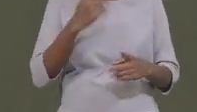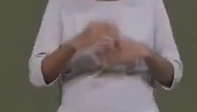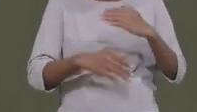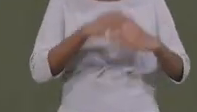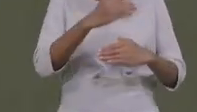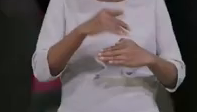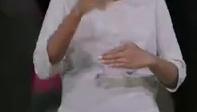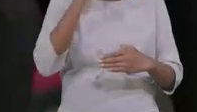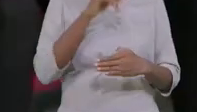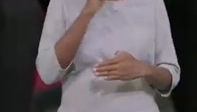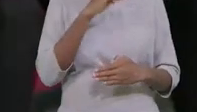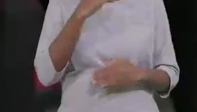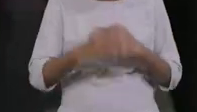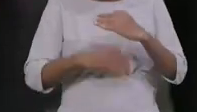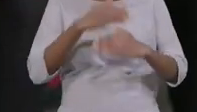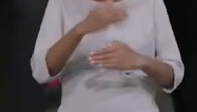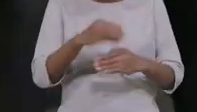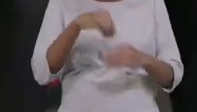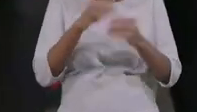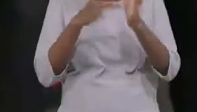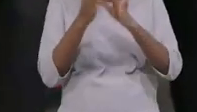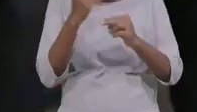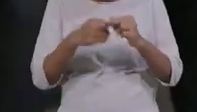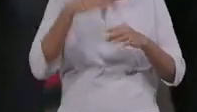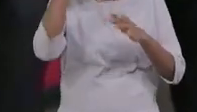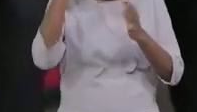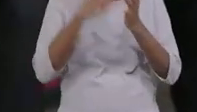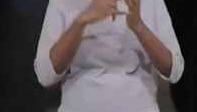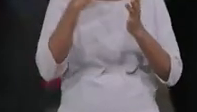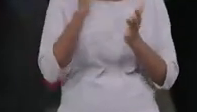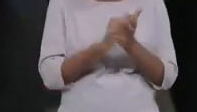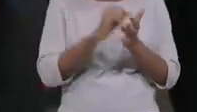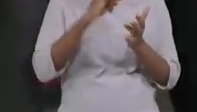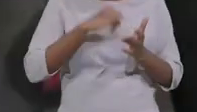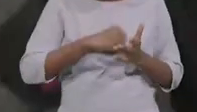Tu peux être le prochain. Tu ne seras pas le prochain. Parce qu'il dit,